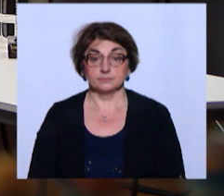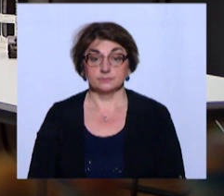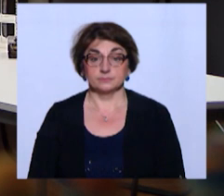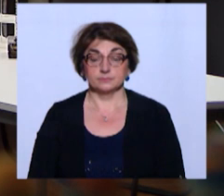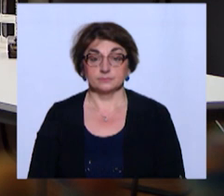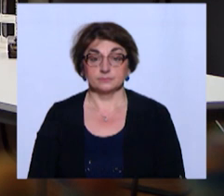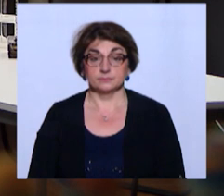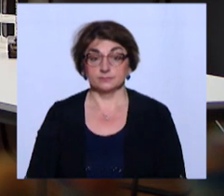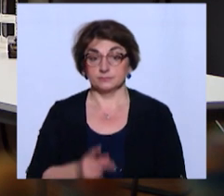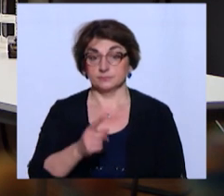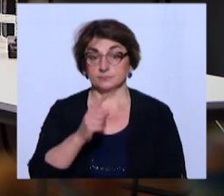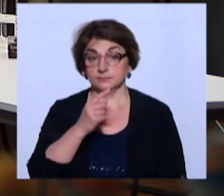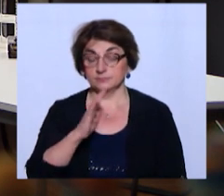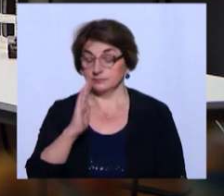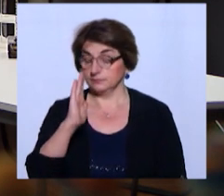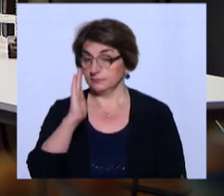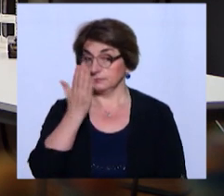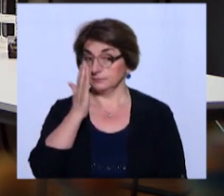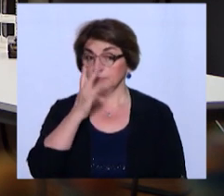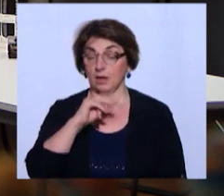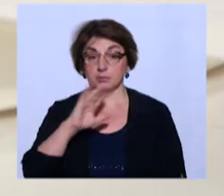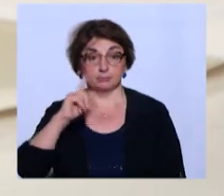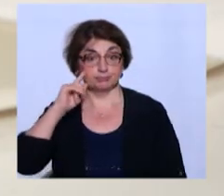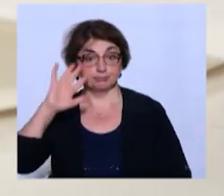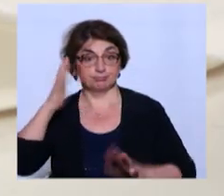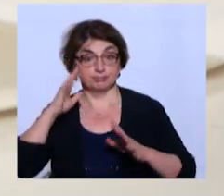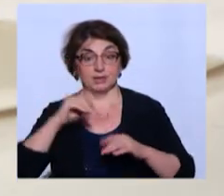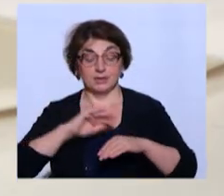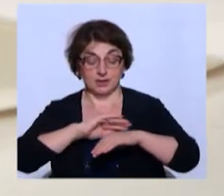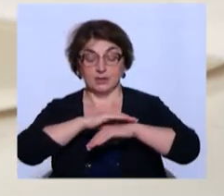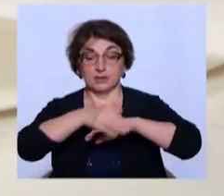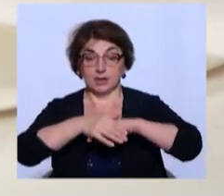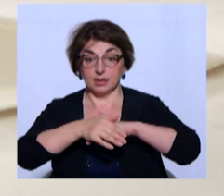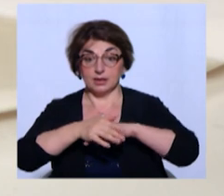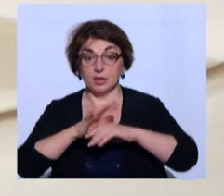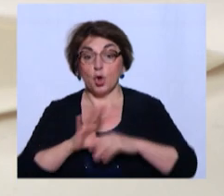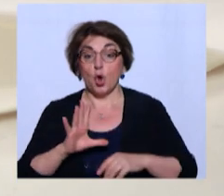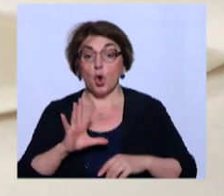თქვენ ხედავთ, როგორი ბზინვარეა ნატრიუმი, უბრალოდ ის გარედან დაფარულია ოქსიდის ფენით.